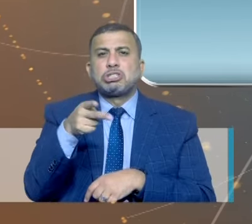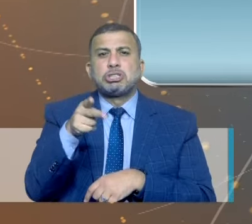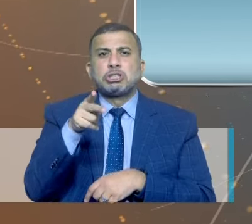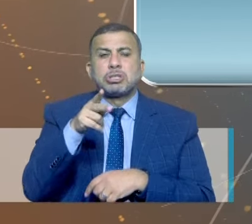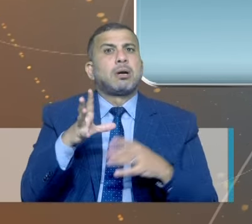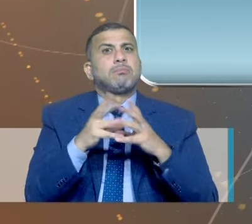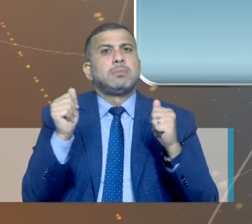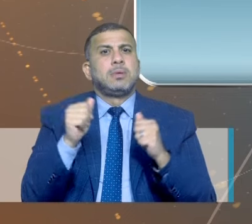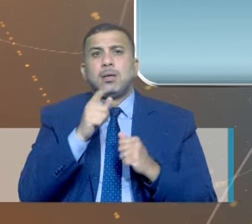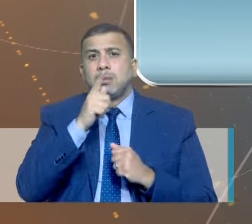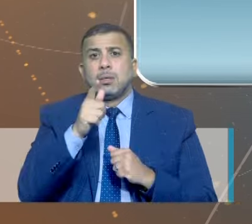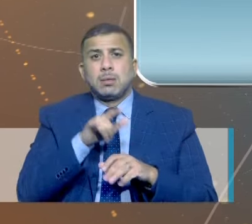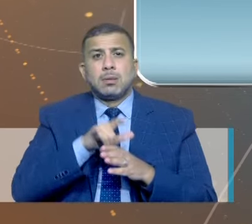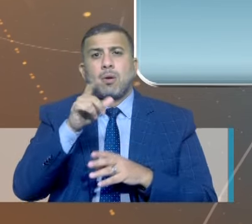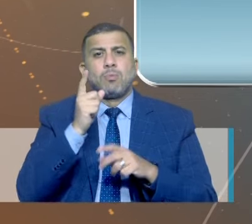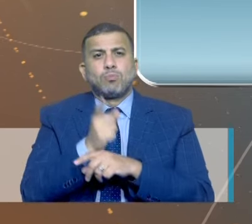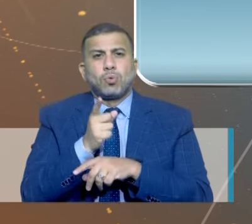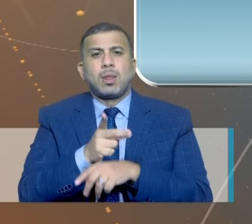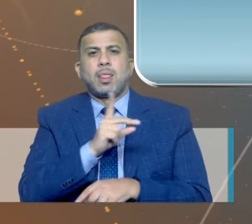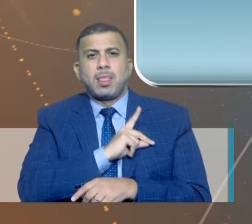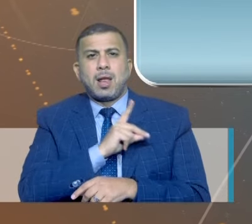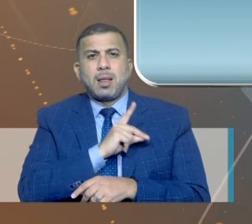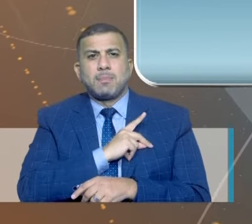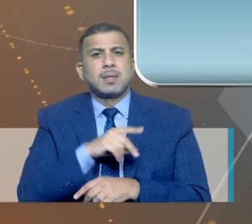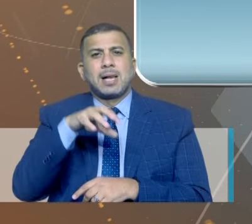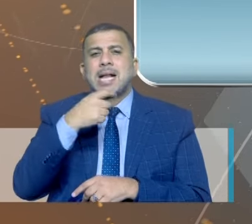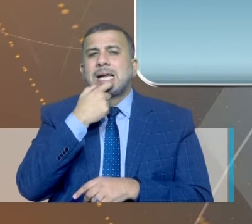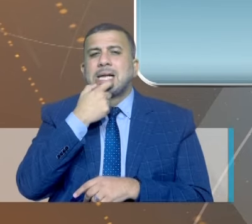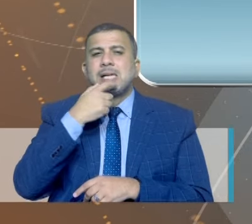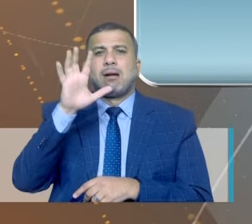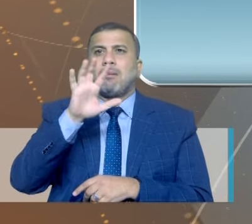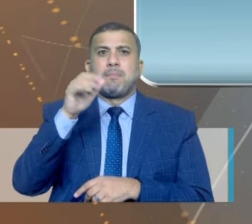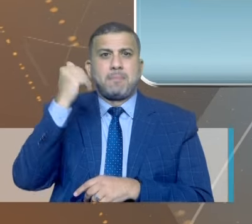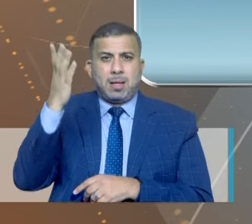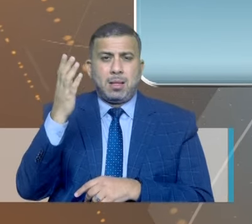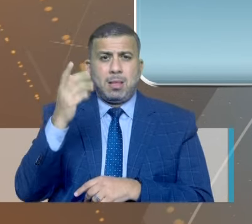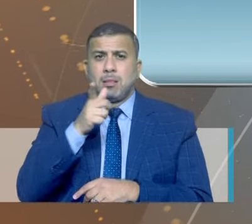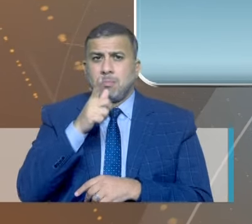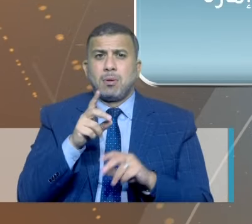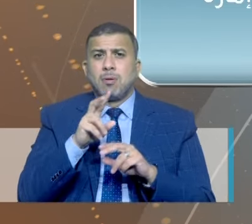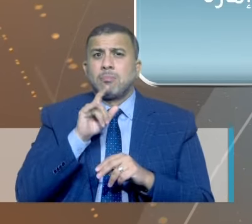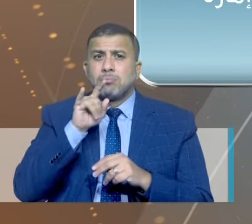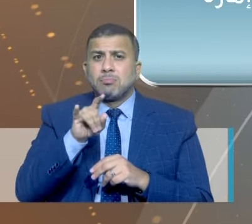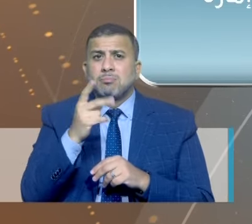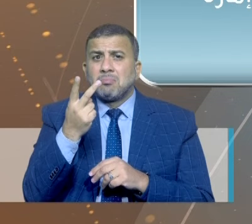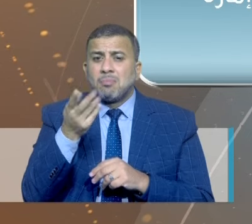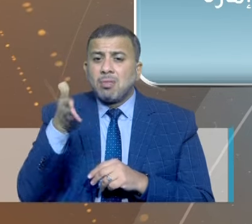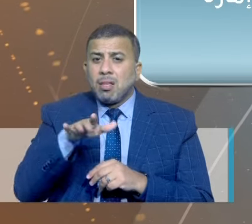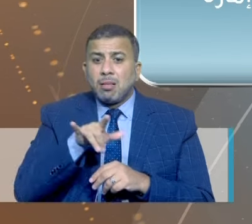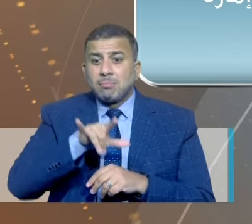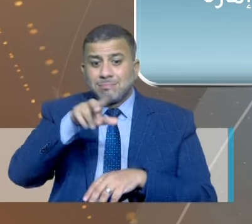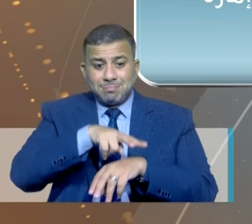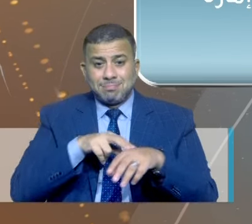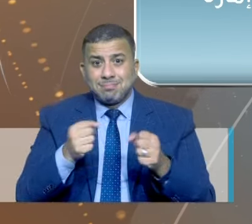دقيقه وكان على متنها مدرب وطالب من جنسيه اجنبيه وتم العثور على جثه